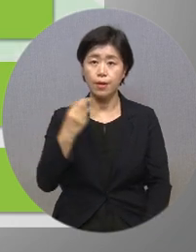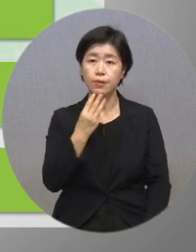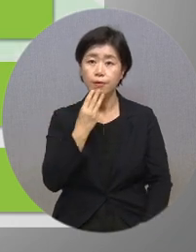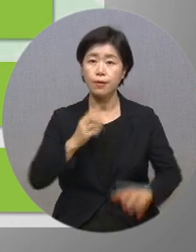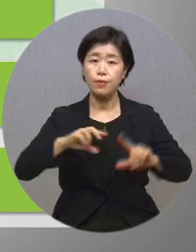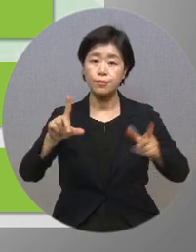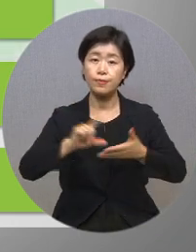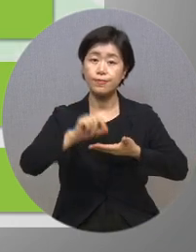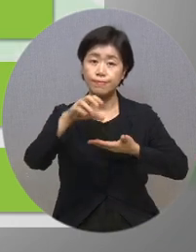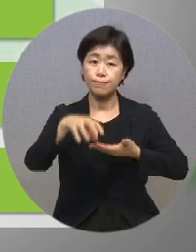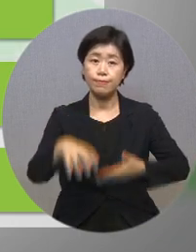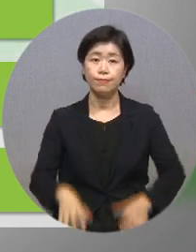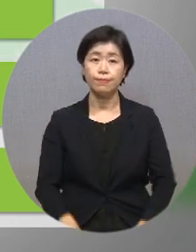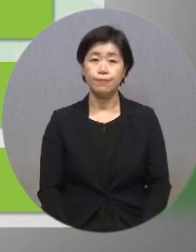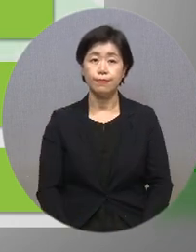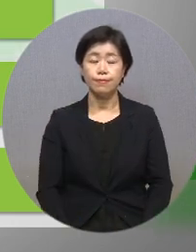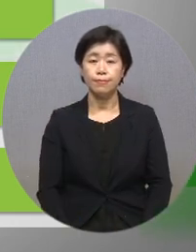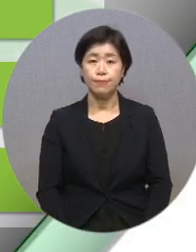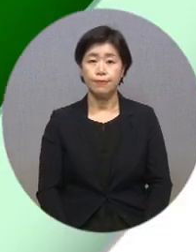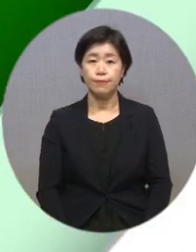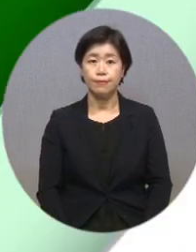서울 동부지사입니다.